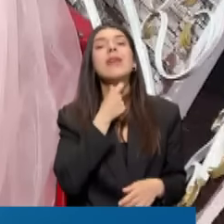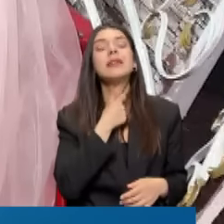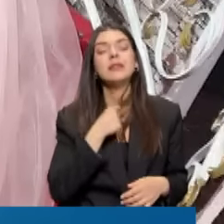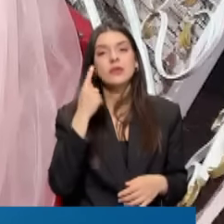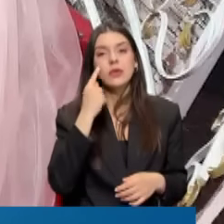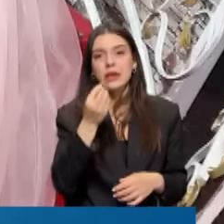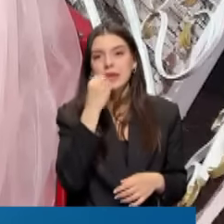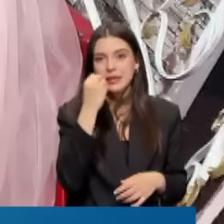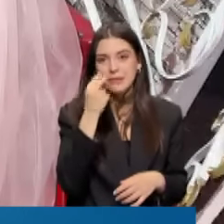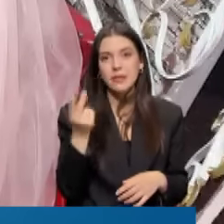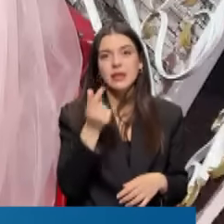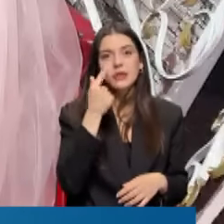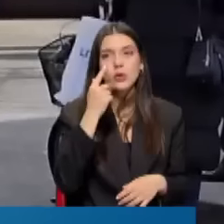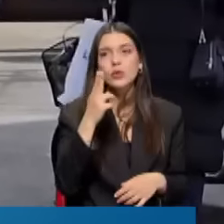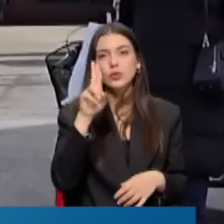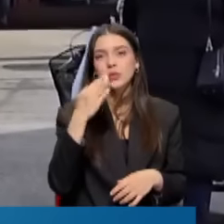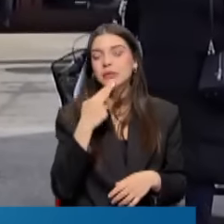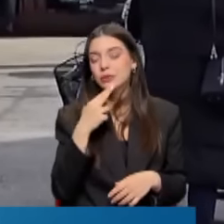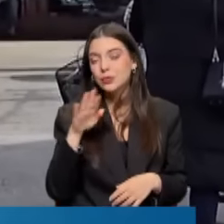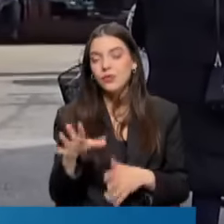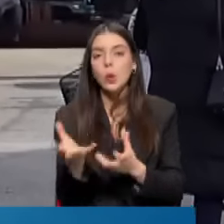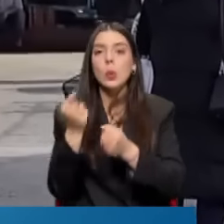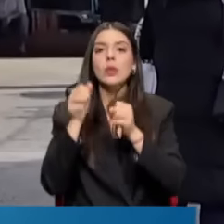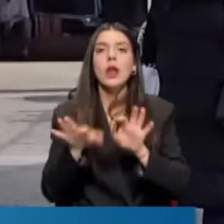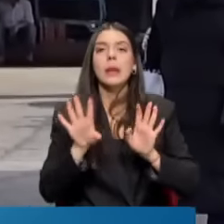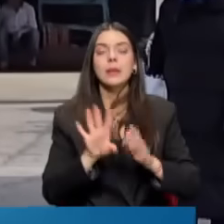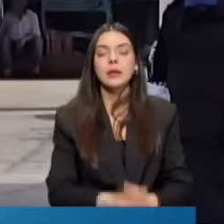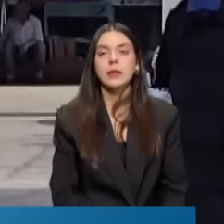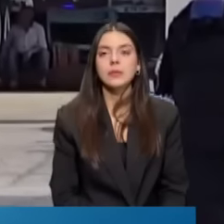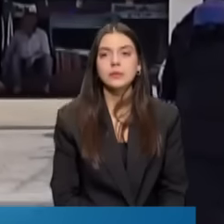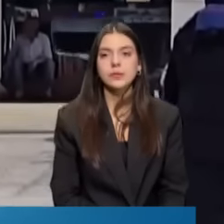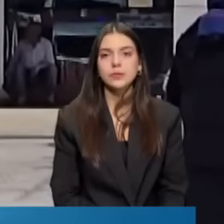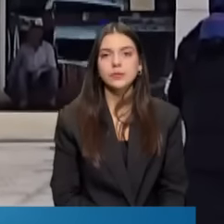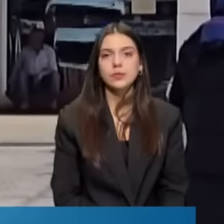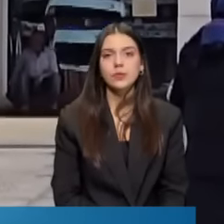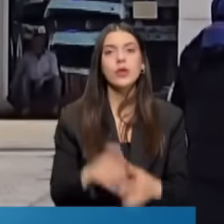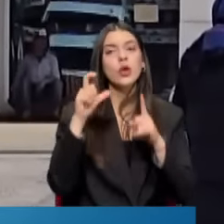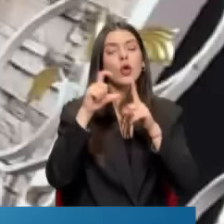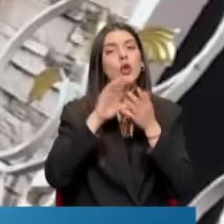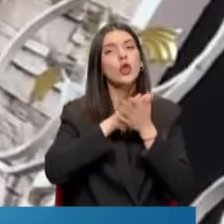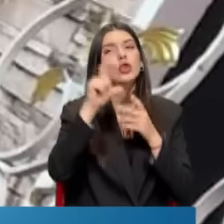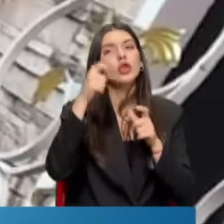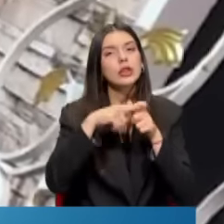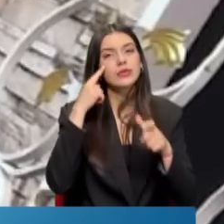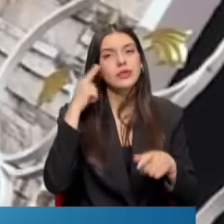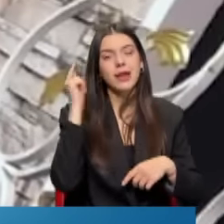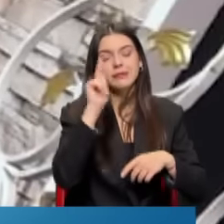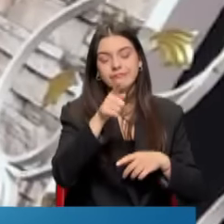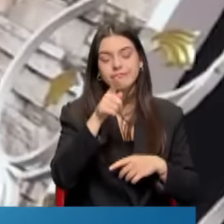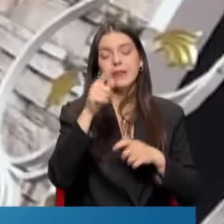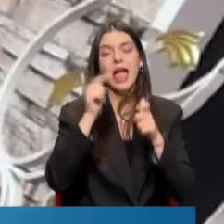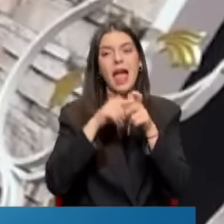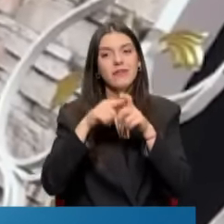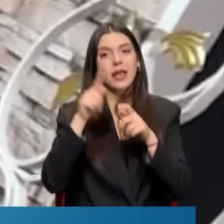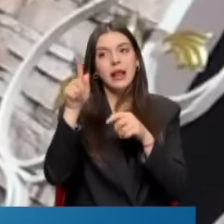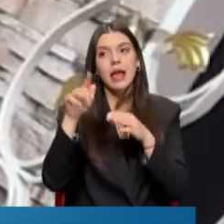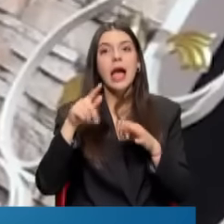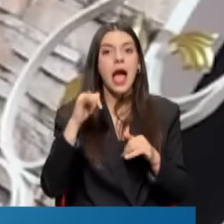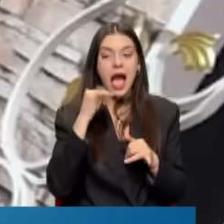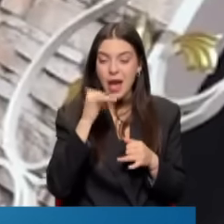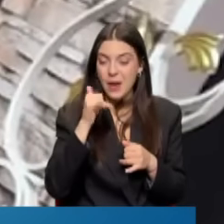kaçan küçük kız kurtarılamadı Düzce'de ilkokul öğrencisi Eftelya kaymak arkadaşlarıyla